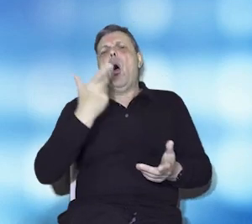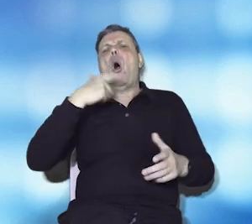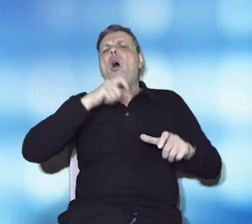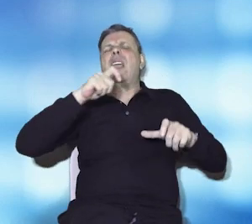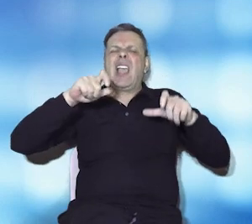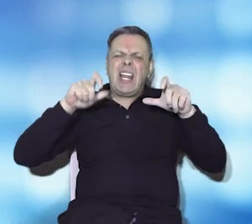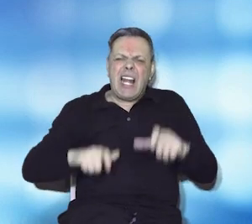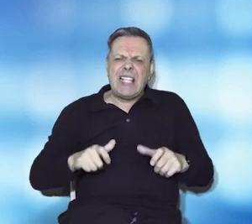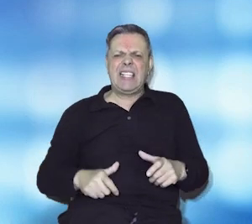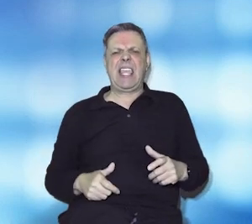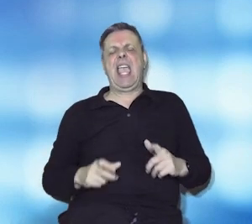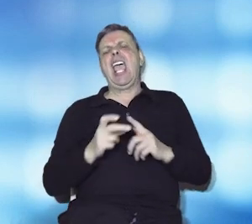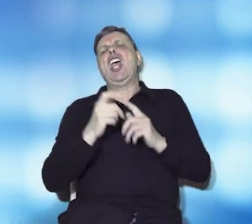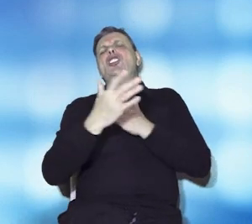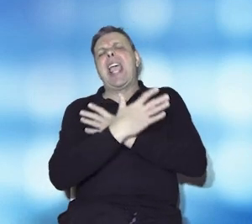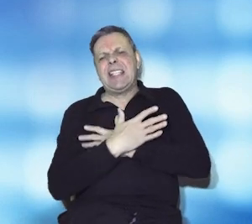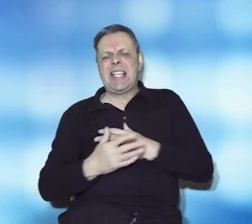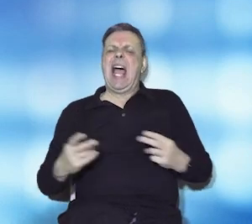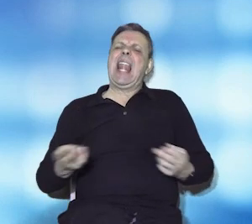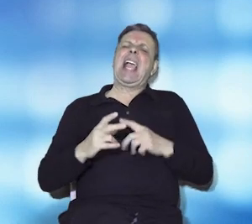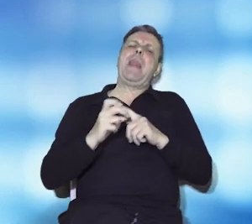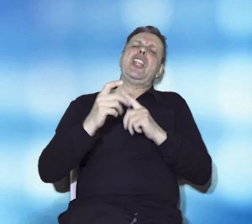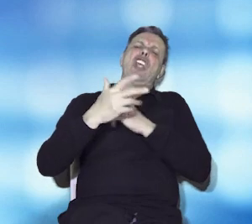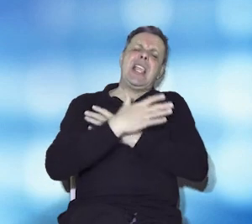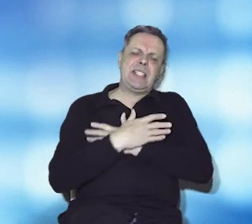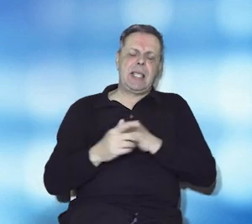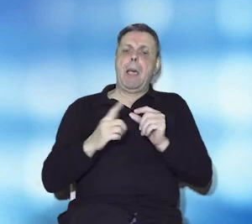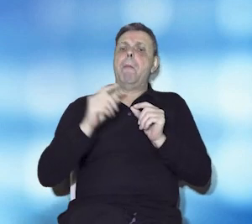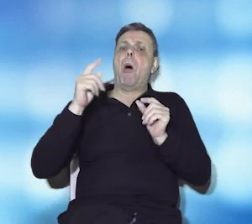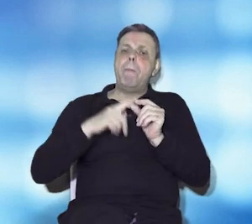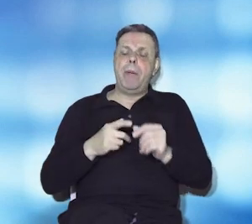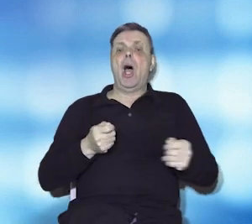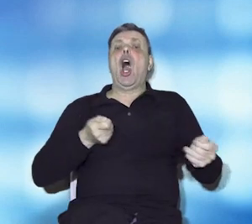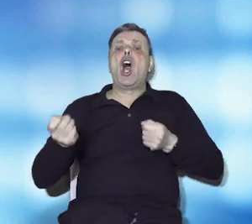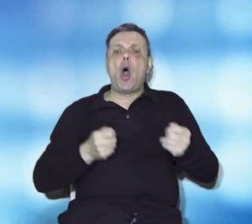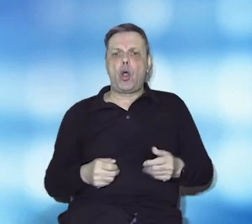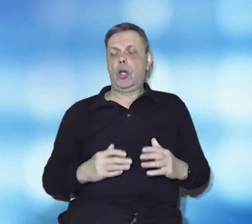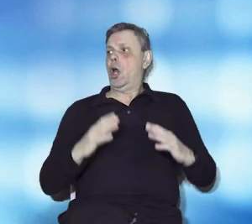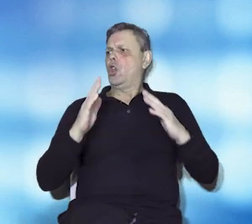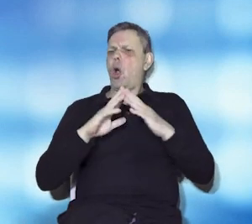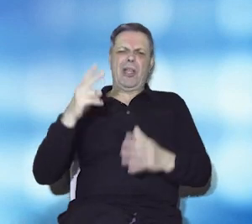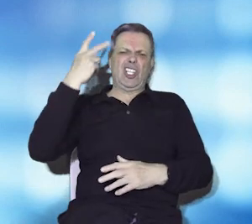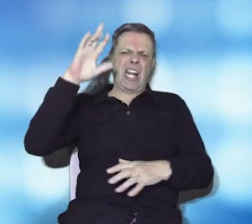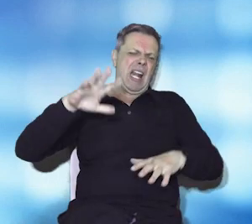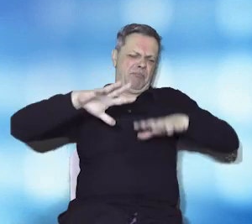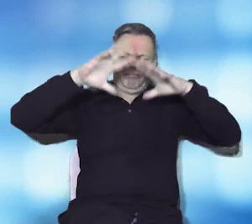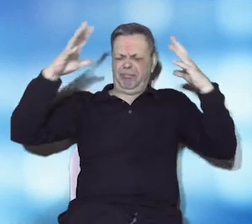neki kvazi jazz, neki lagani jazz, pa i pop, rock. Imamo domaće, strano, sve